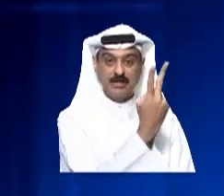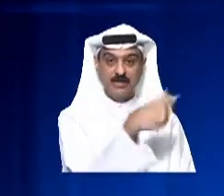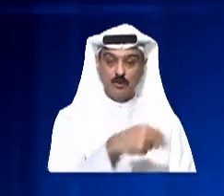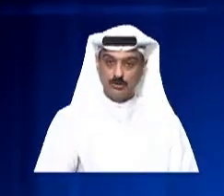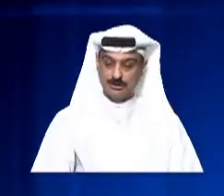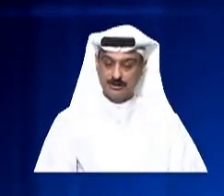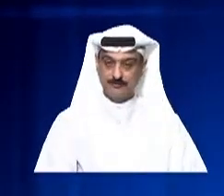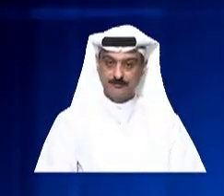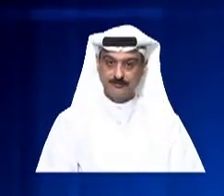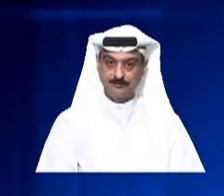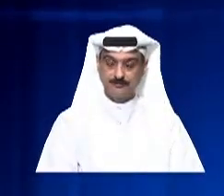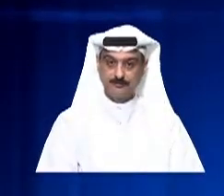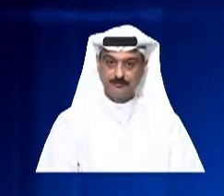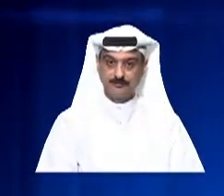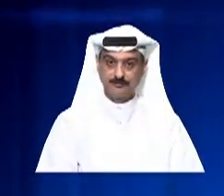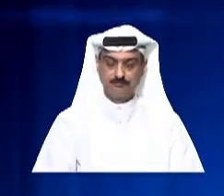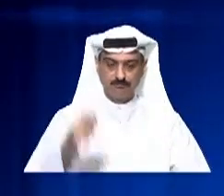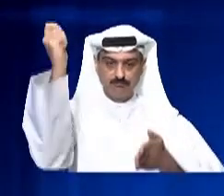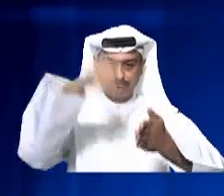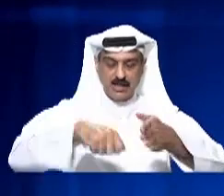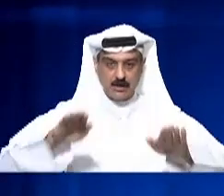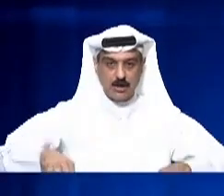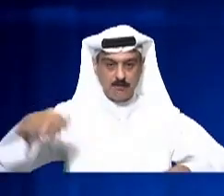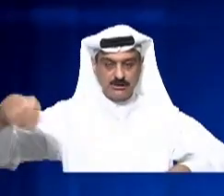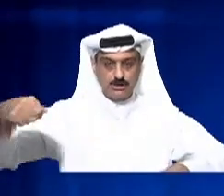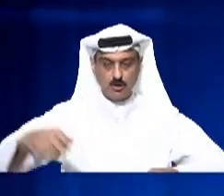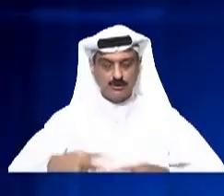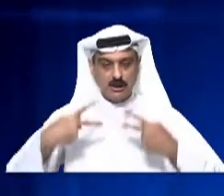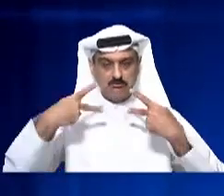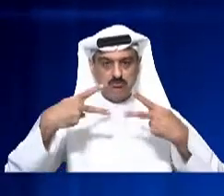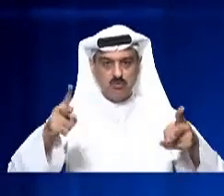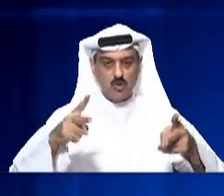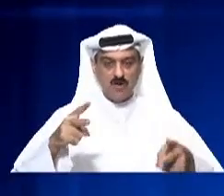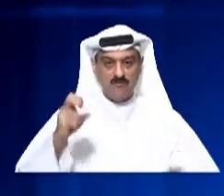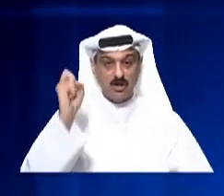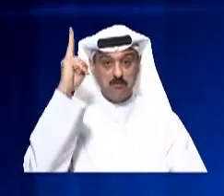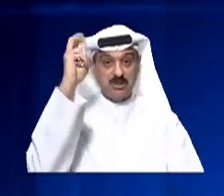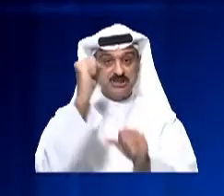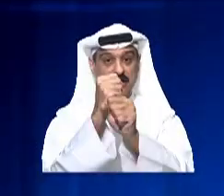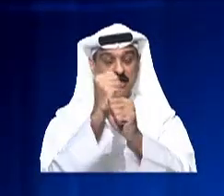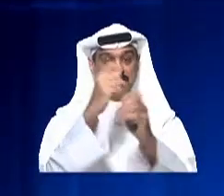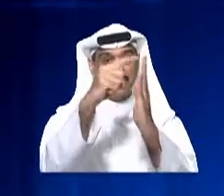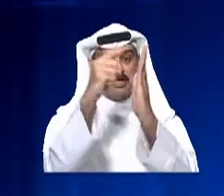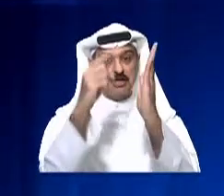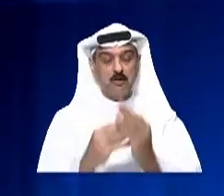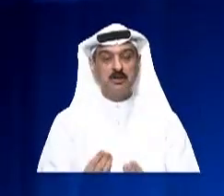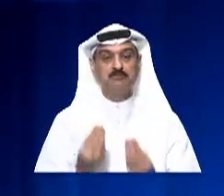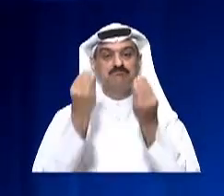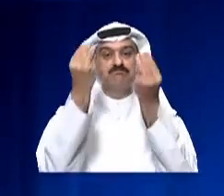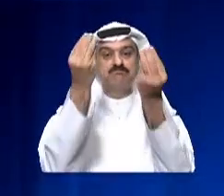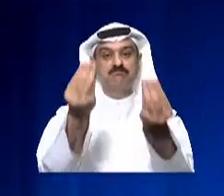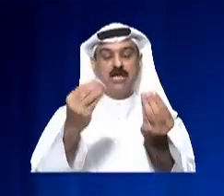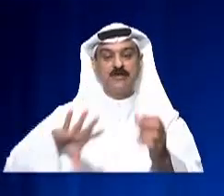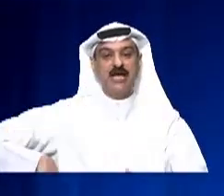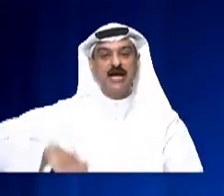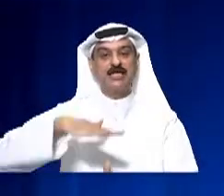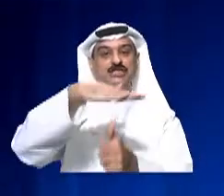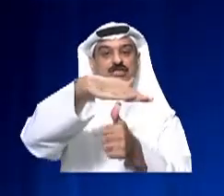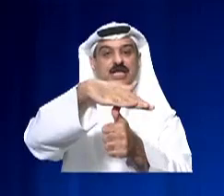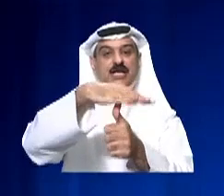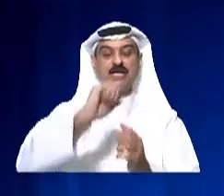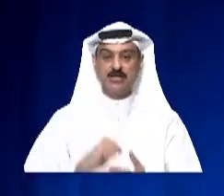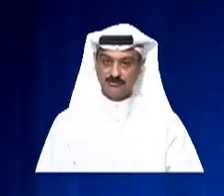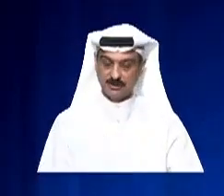2021-2022. وقرر مجلس الوزراء الموافقة على مشاريع القوانين ورفعها لحضرة صاحب السمو الأمير حفظه